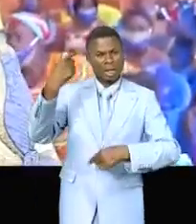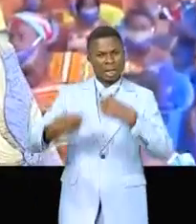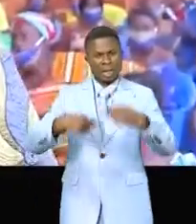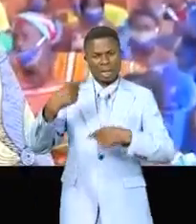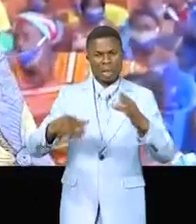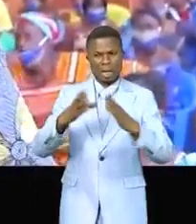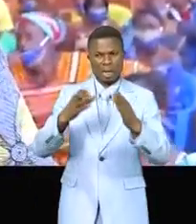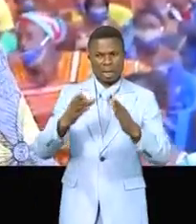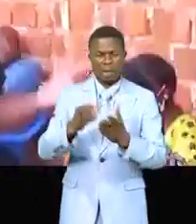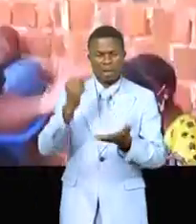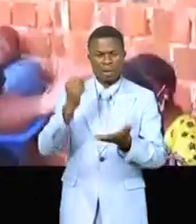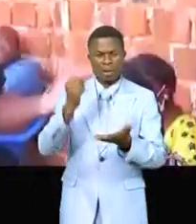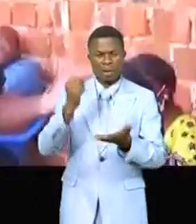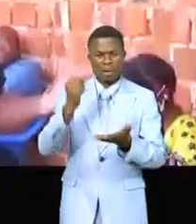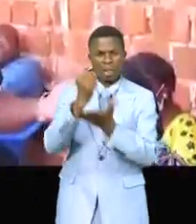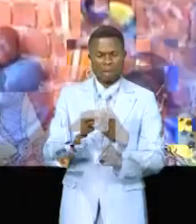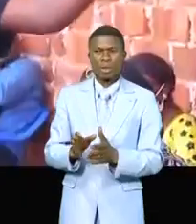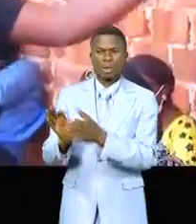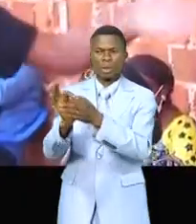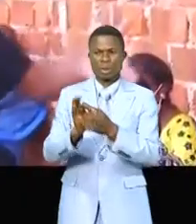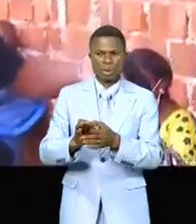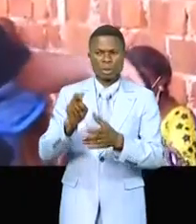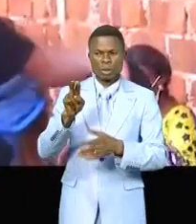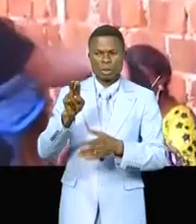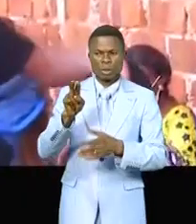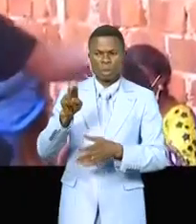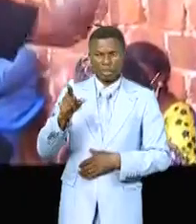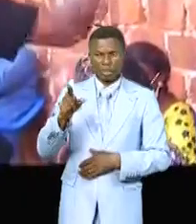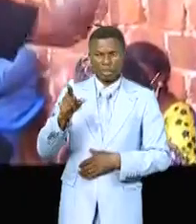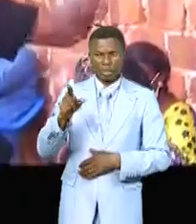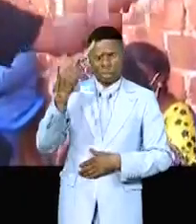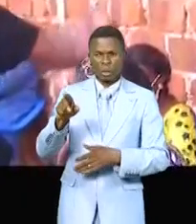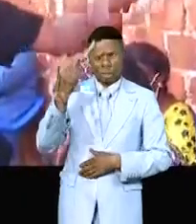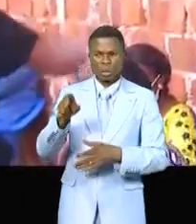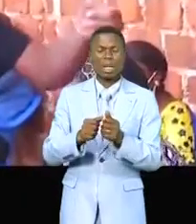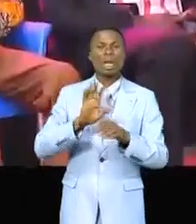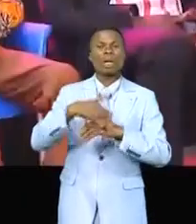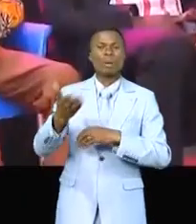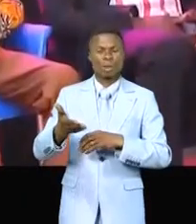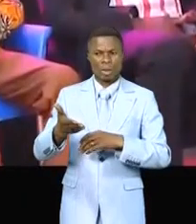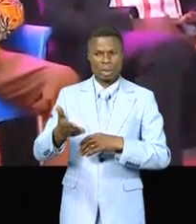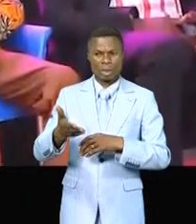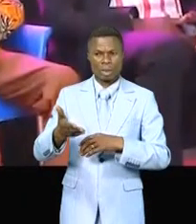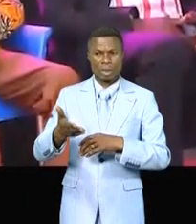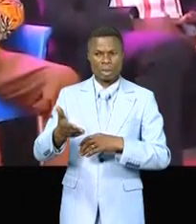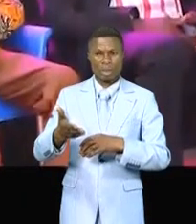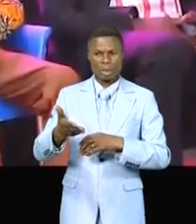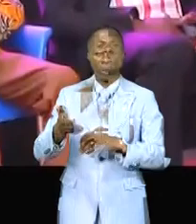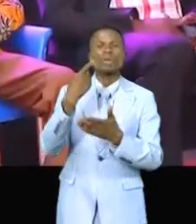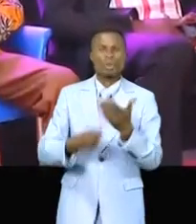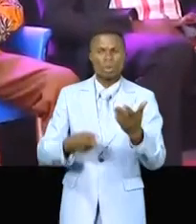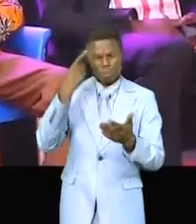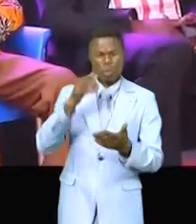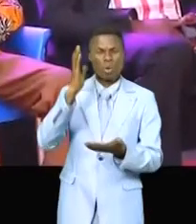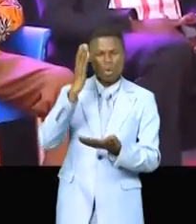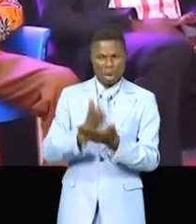avec l'ambassadrice de l'UNICEF, Céline Banza. Les causes, les conséquences et ce qu'il faut faire pour réduire